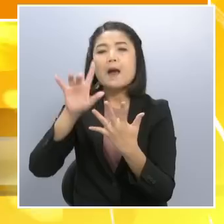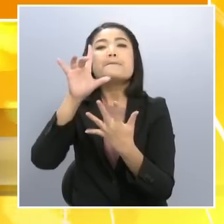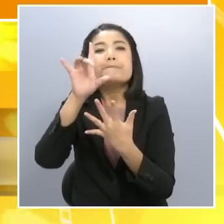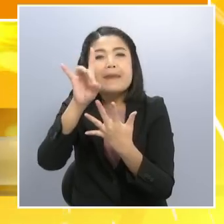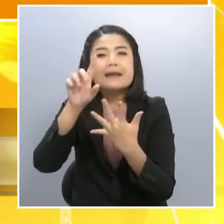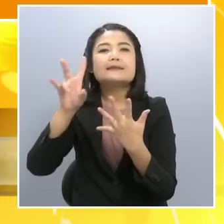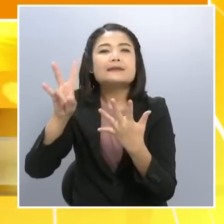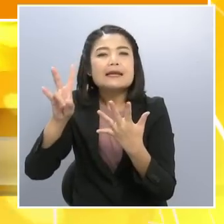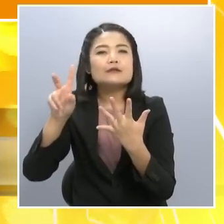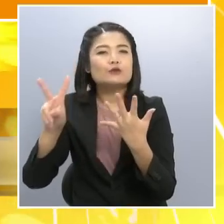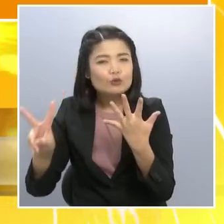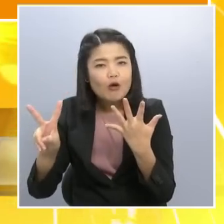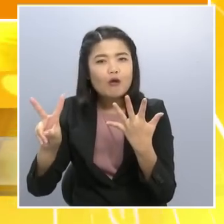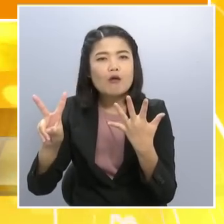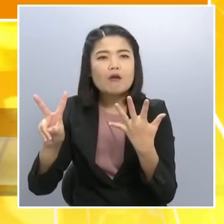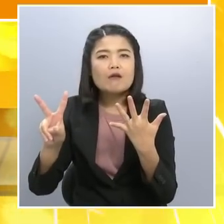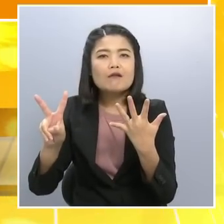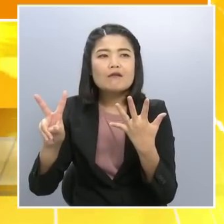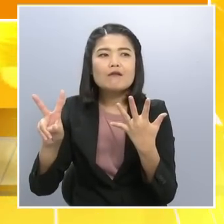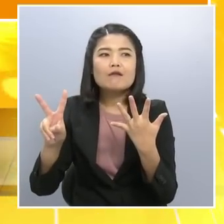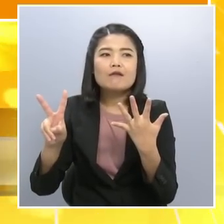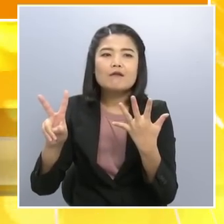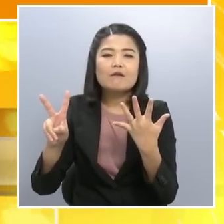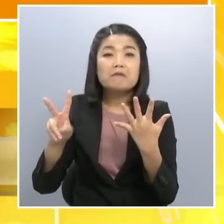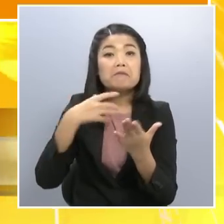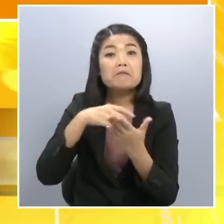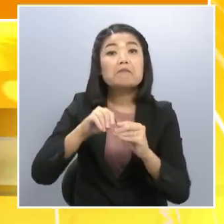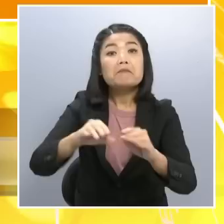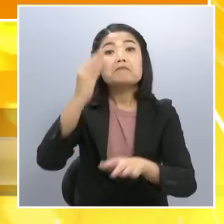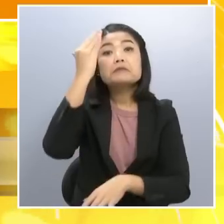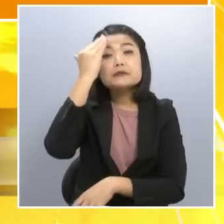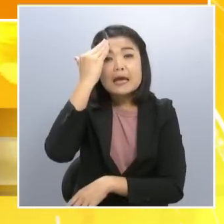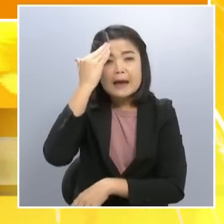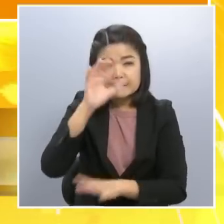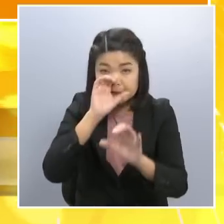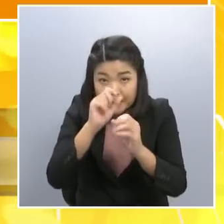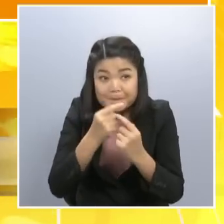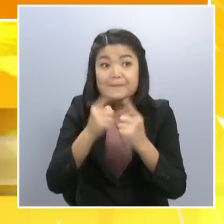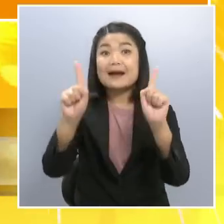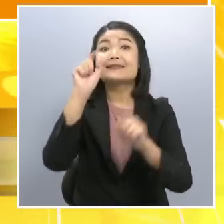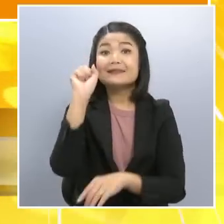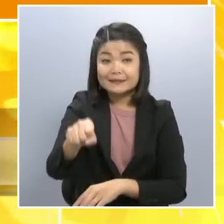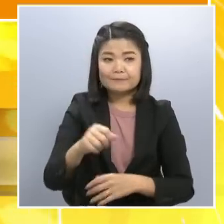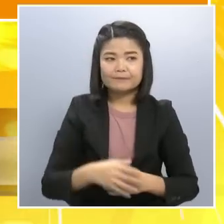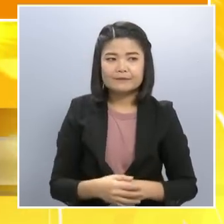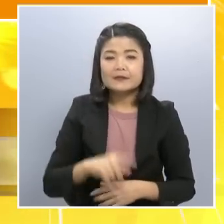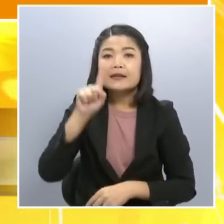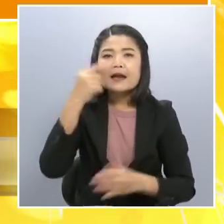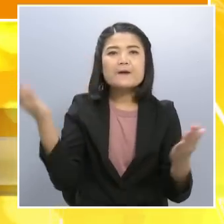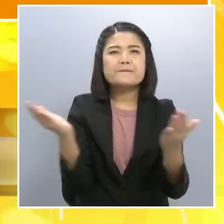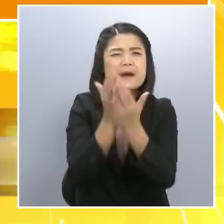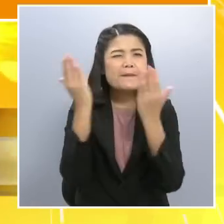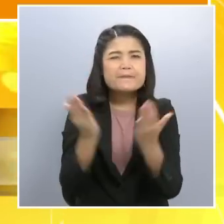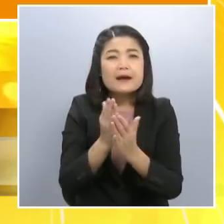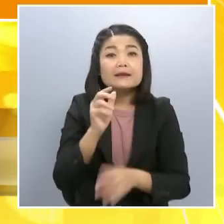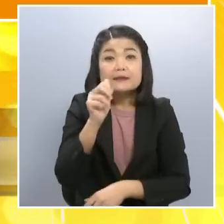872 แค่เปรยไม่มีอะไรมันเป็นความบังเอิญอย่างแท้จริงใช่ไหมตูน ค่ะ คนถูกรางวัลดิจิตอลเป็นยังไง